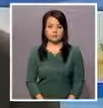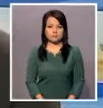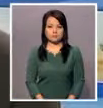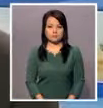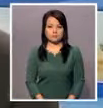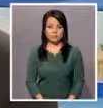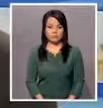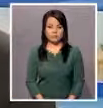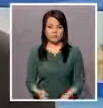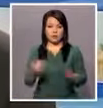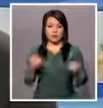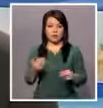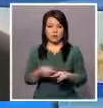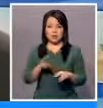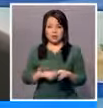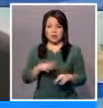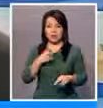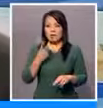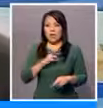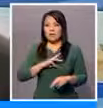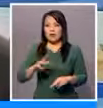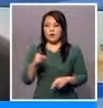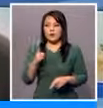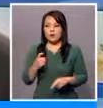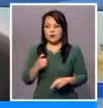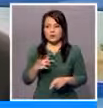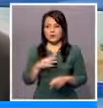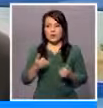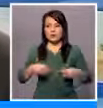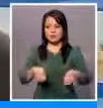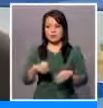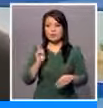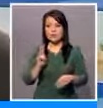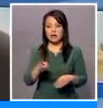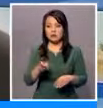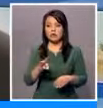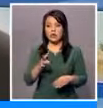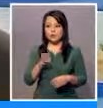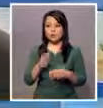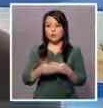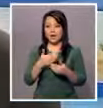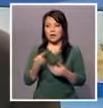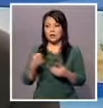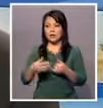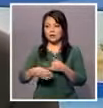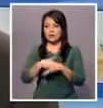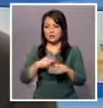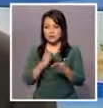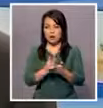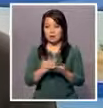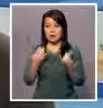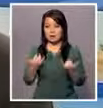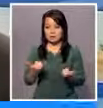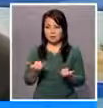1991 жылы Қазақстанда 2 миллион 100 мың гектар суармалы жер болатын болса, 2 миллион 300 мың гектар деген болған. Бүгінгі таңда 2 миллион 100 мың